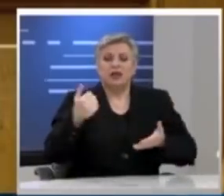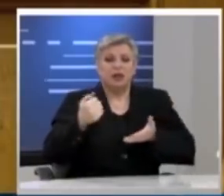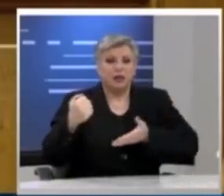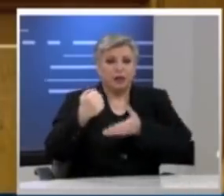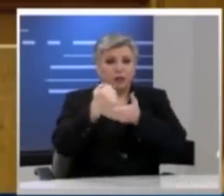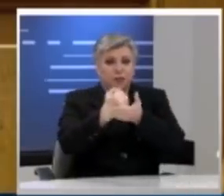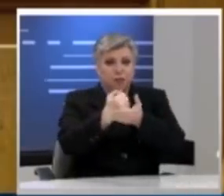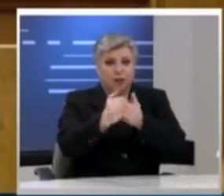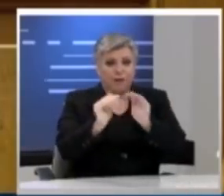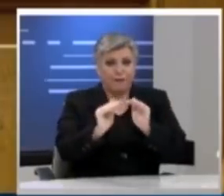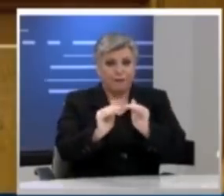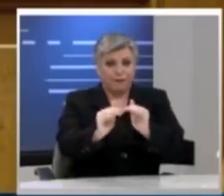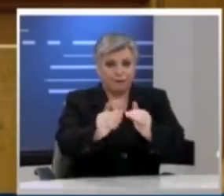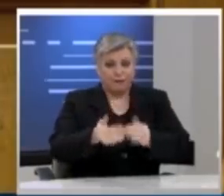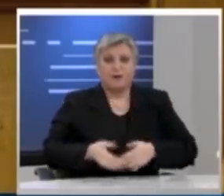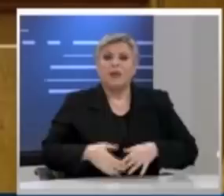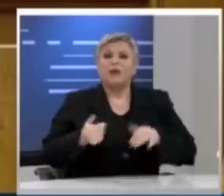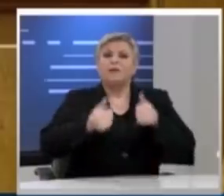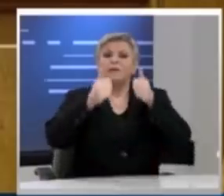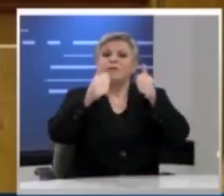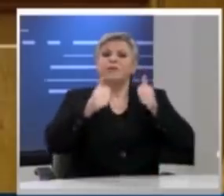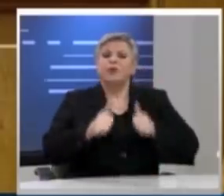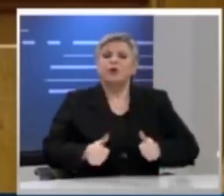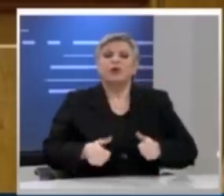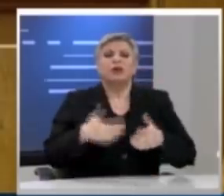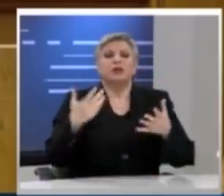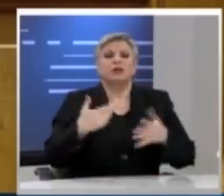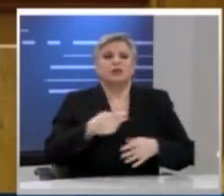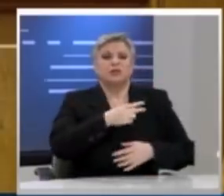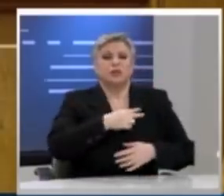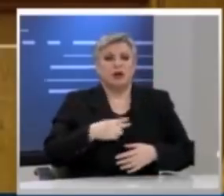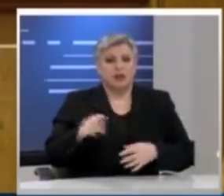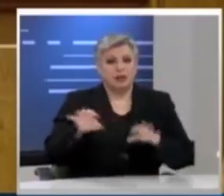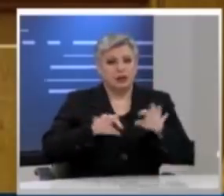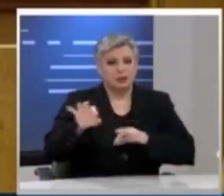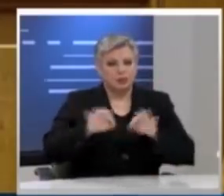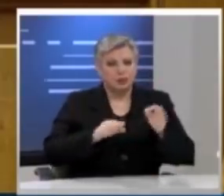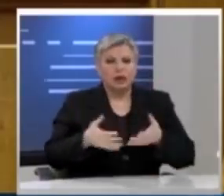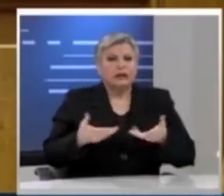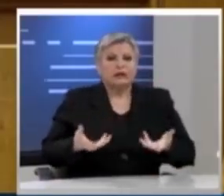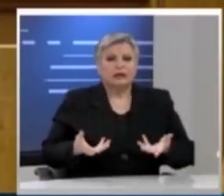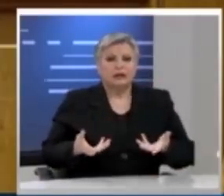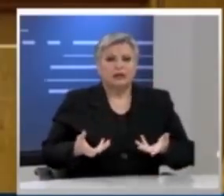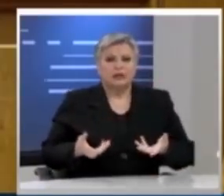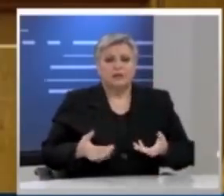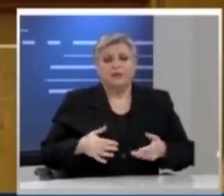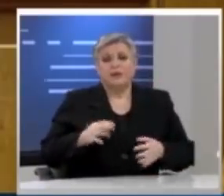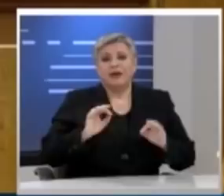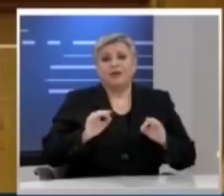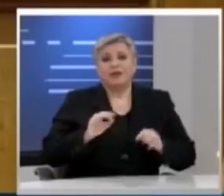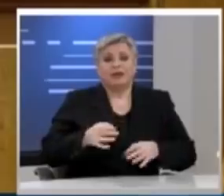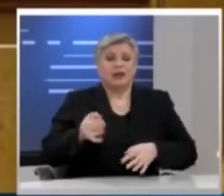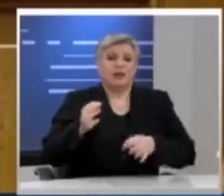χρηματοδότησης χωρίς προκήρυξη θέσεων διδασκόντων και μη μας πείτε για τις θέσεις